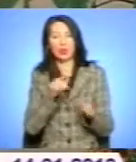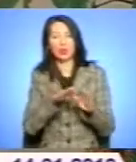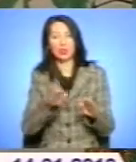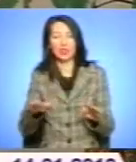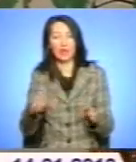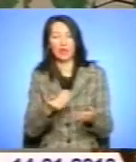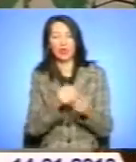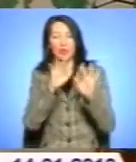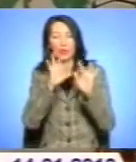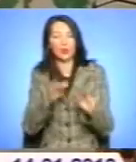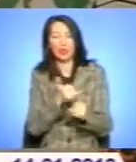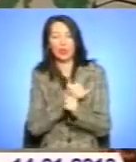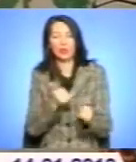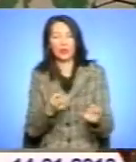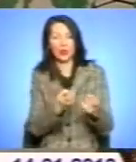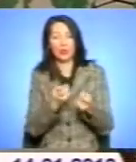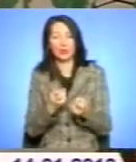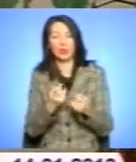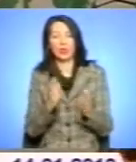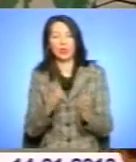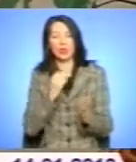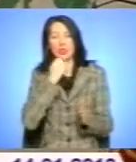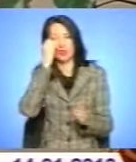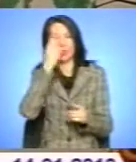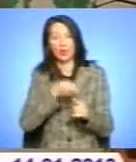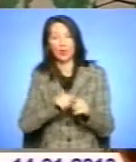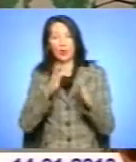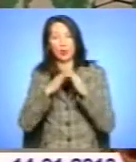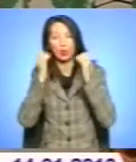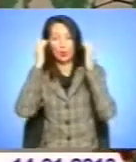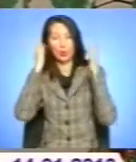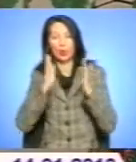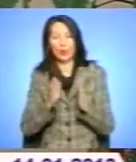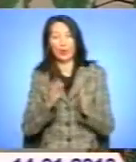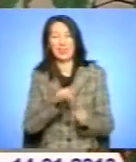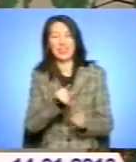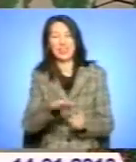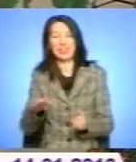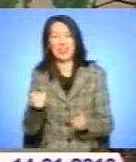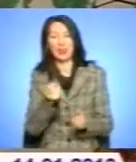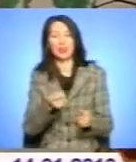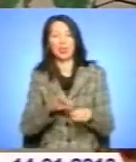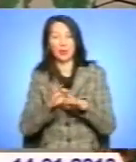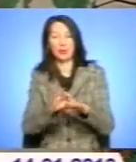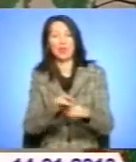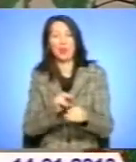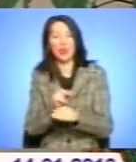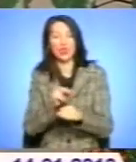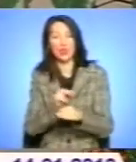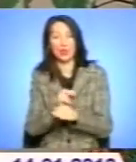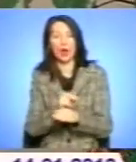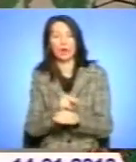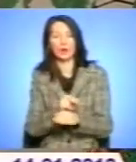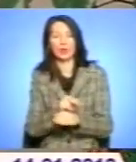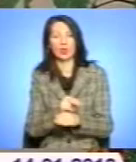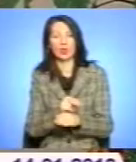годин відірвати. І тільки завдяки цьому будинку культури ми хоч тих дітей трошки сюди притягуємо і вчимо їх, і